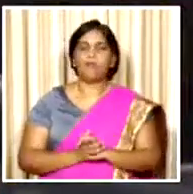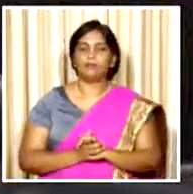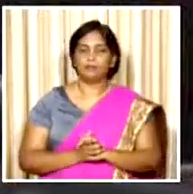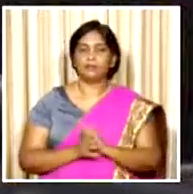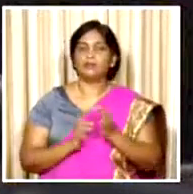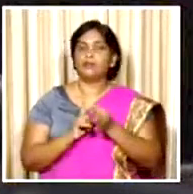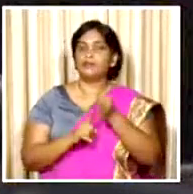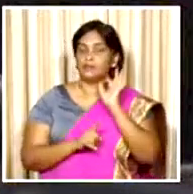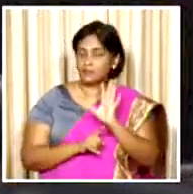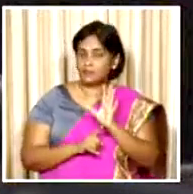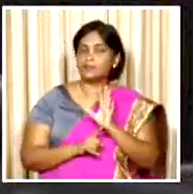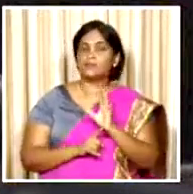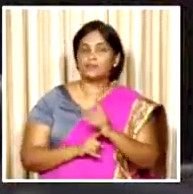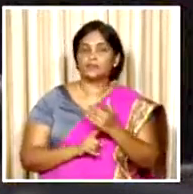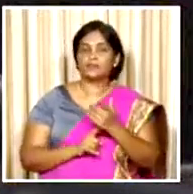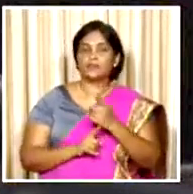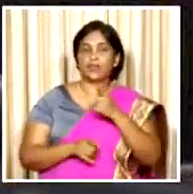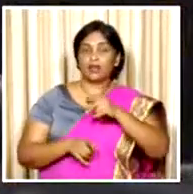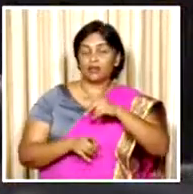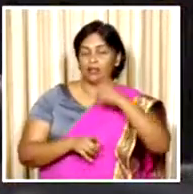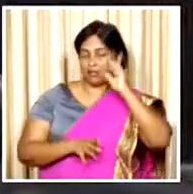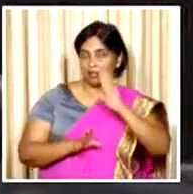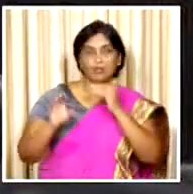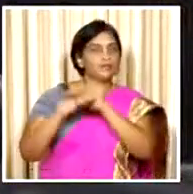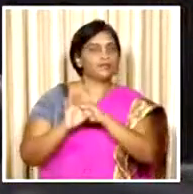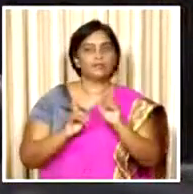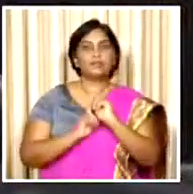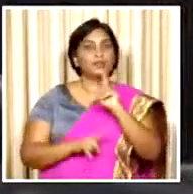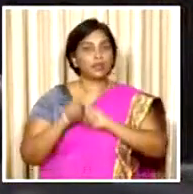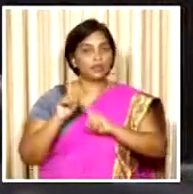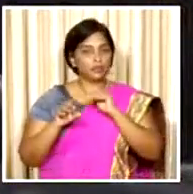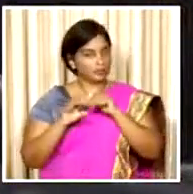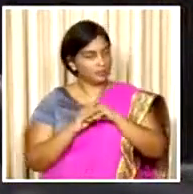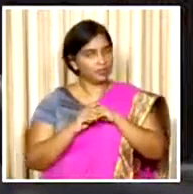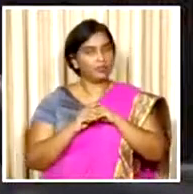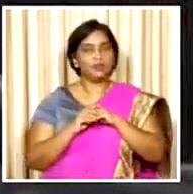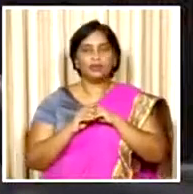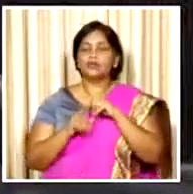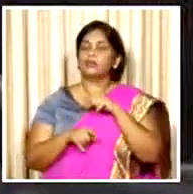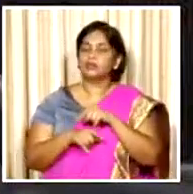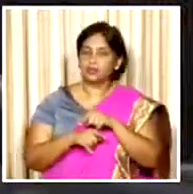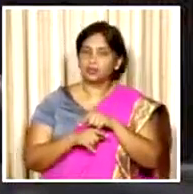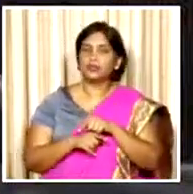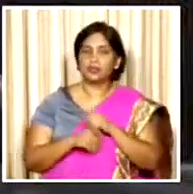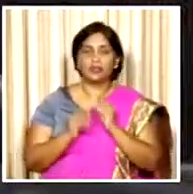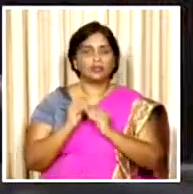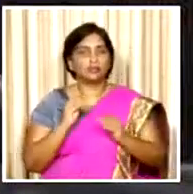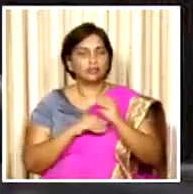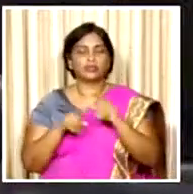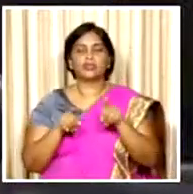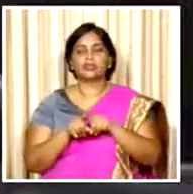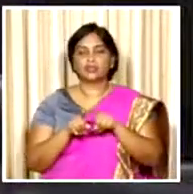ඊපස්ස ජනාධිපති වෙන්න ඔහු නිතරංගයෙන් පත්තුන්නේ නැහැ. මේ පාර්ලිමේන්තුව තුලම ඔහුට විකල්ප